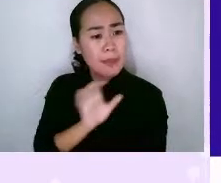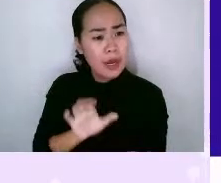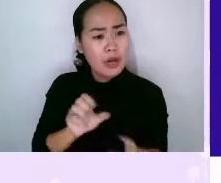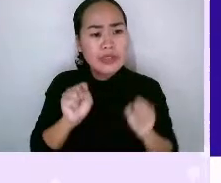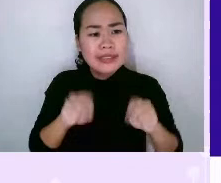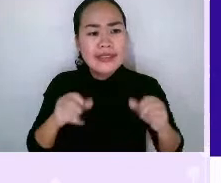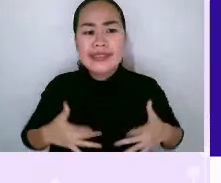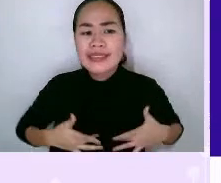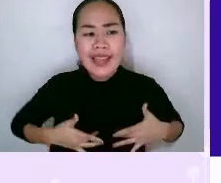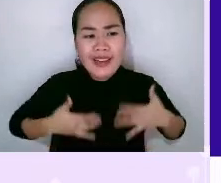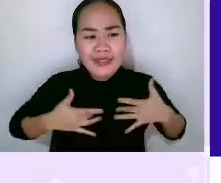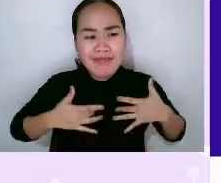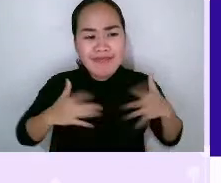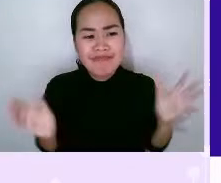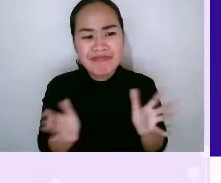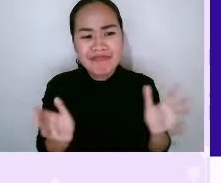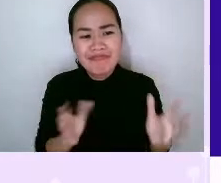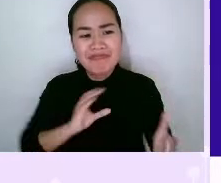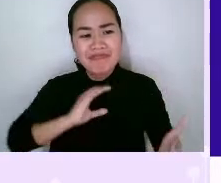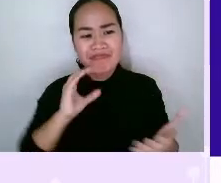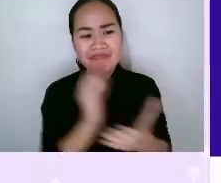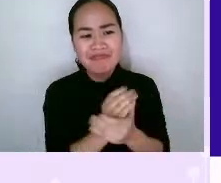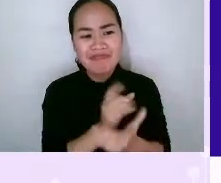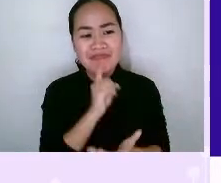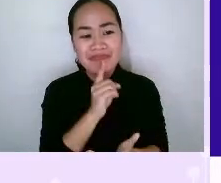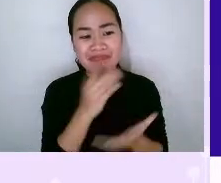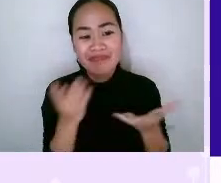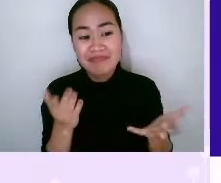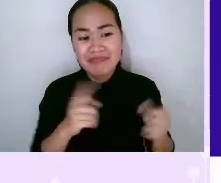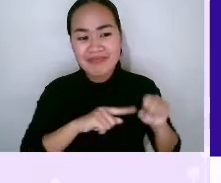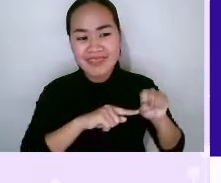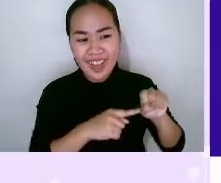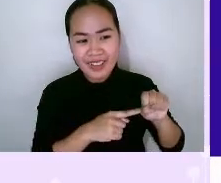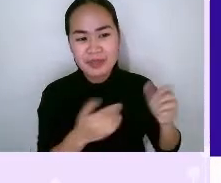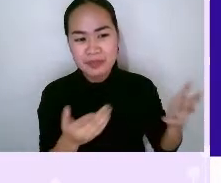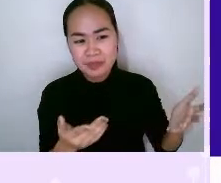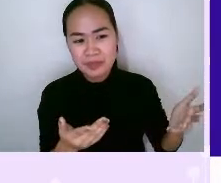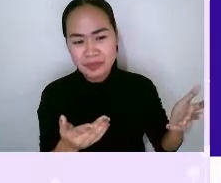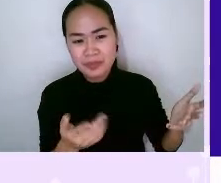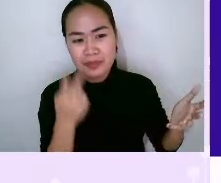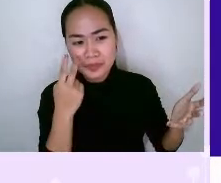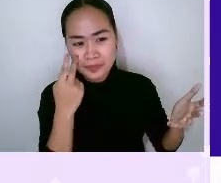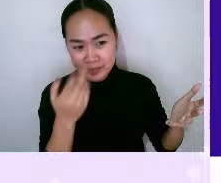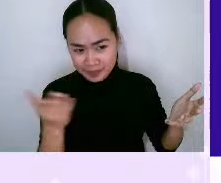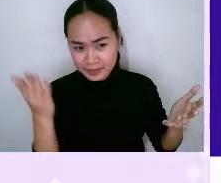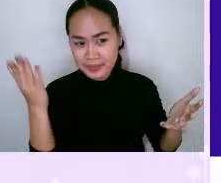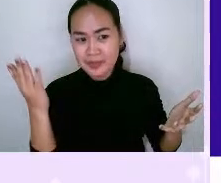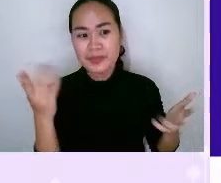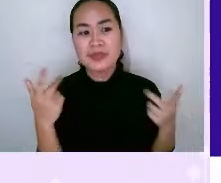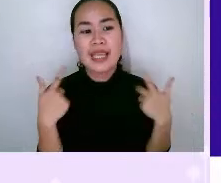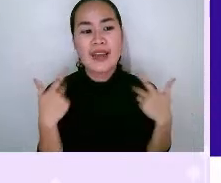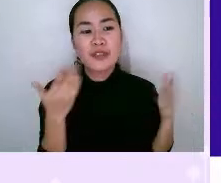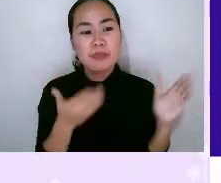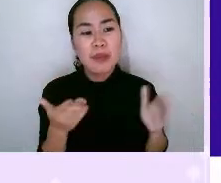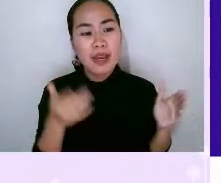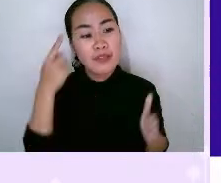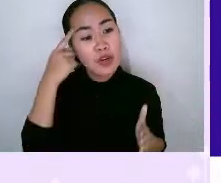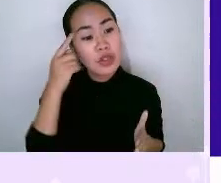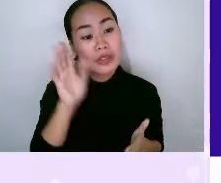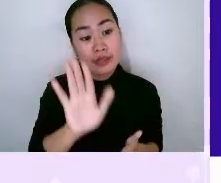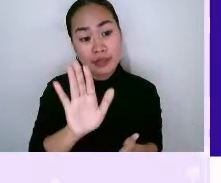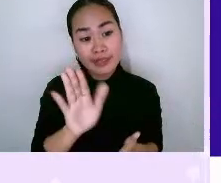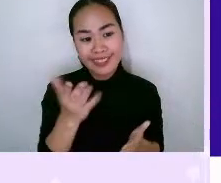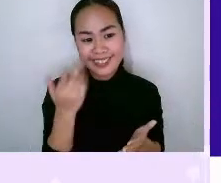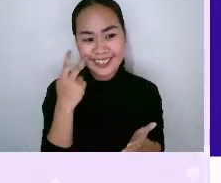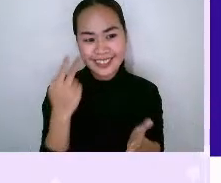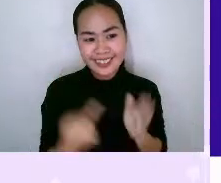buhay. Umpisahan po natin sa ating slides po na prepare po natin para mapakita po kung paano po